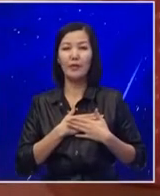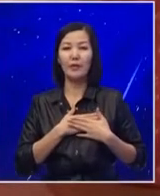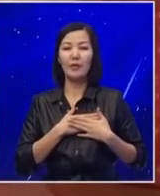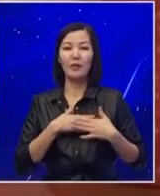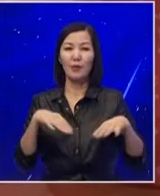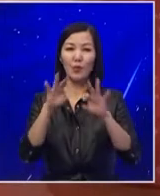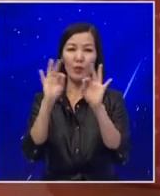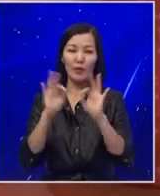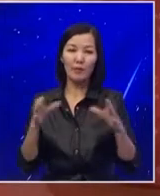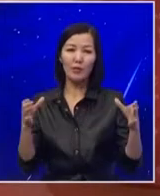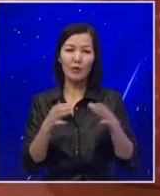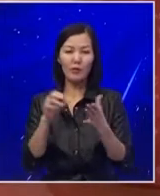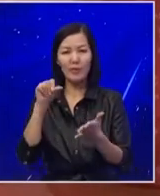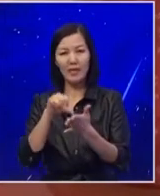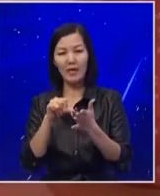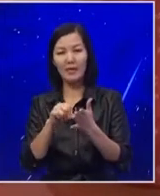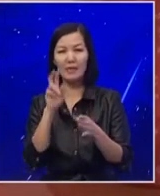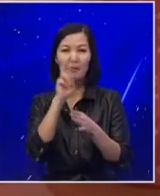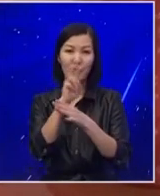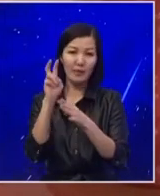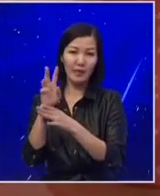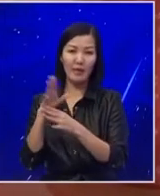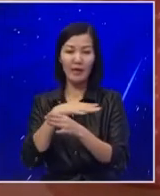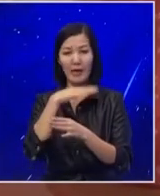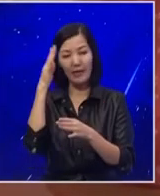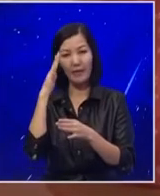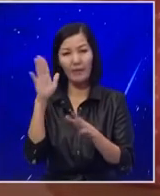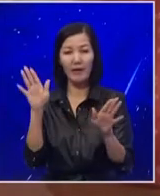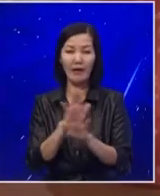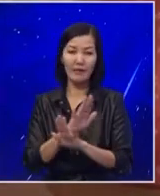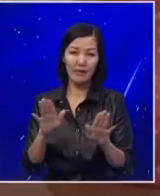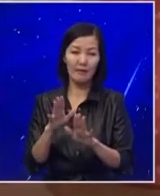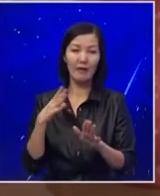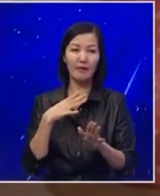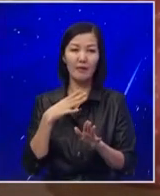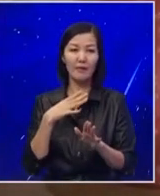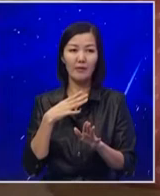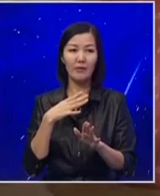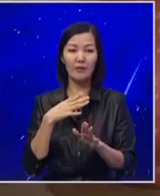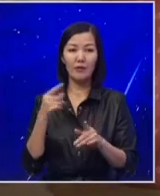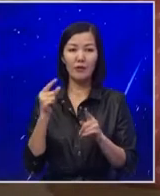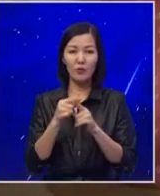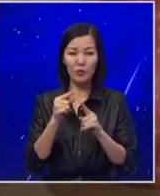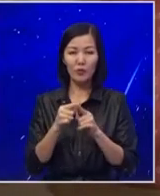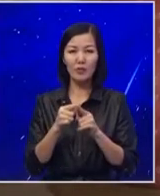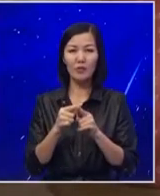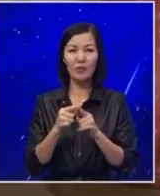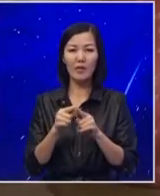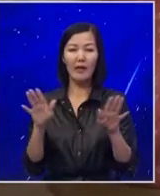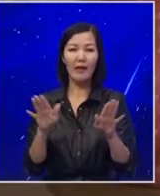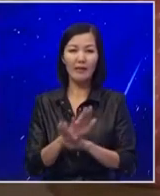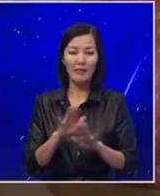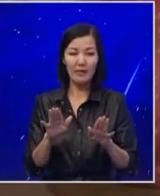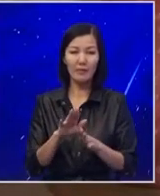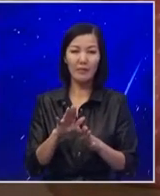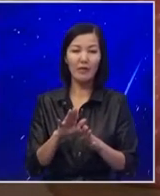қатысам, анда барам, мында барам, қайда барам, әкемнің әндерін айтам, әкемнің сөзін сөйлеймін, соғысының өлеңдерін